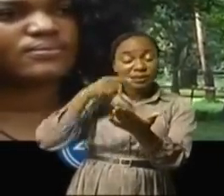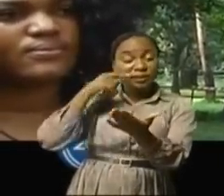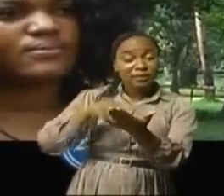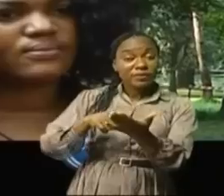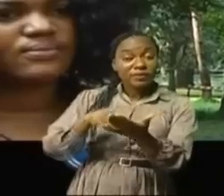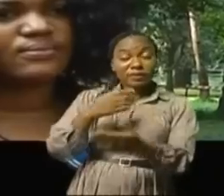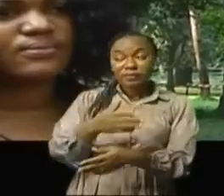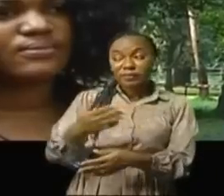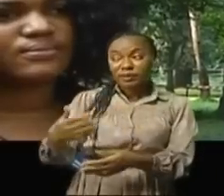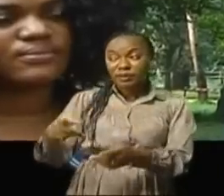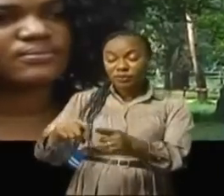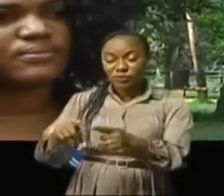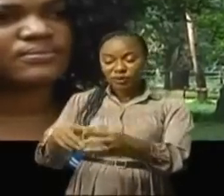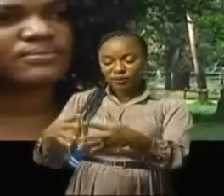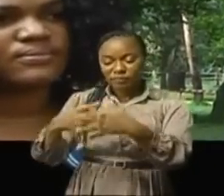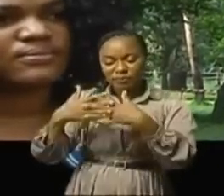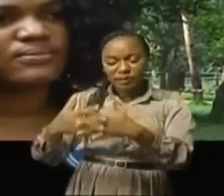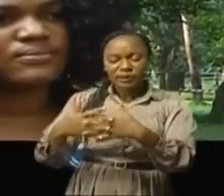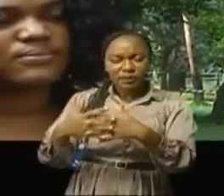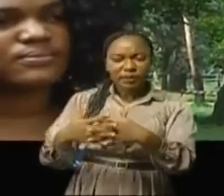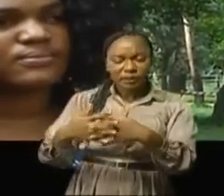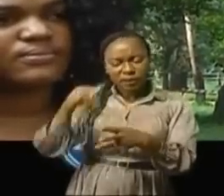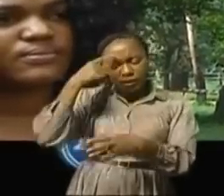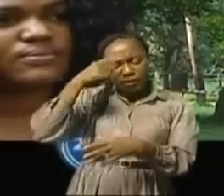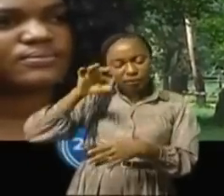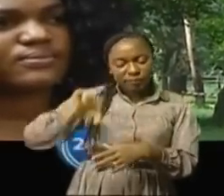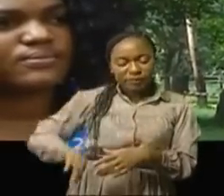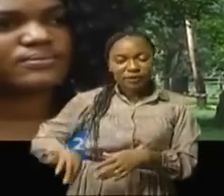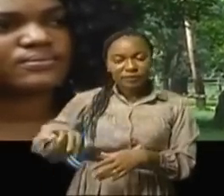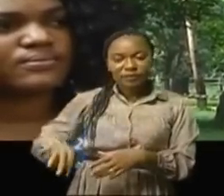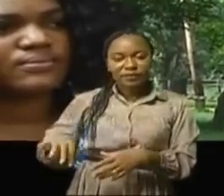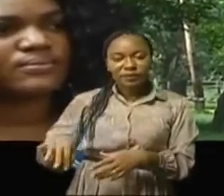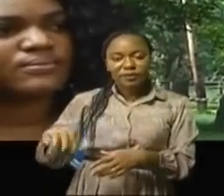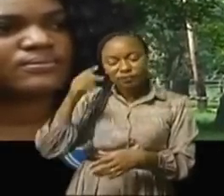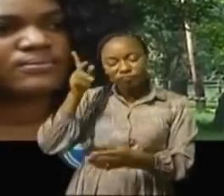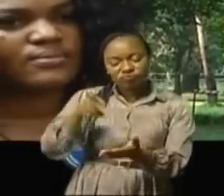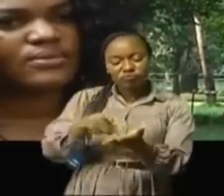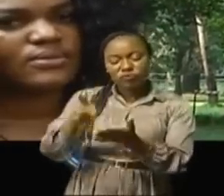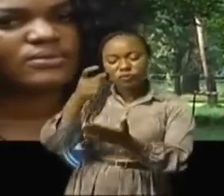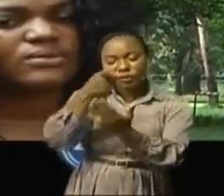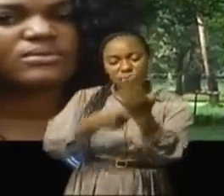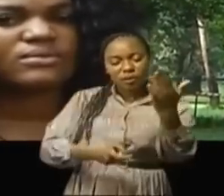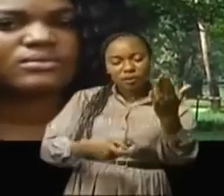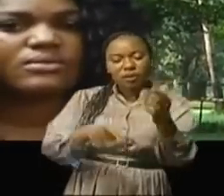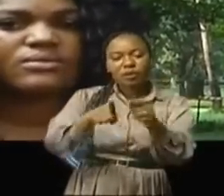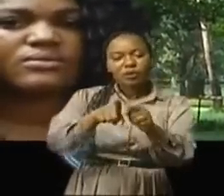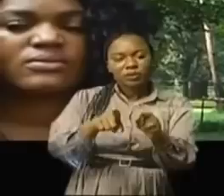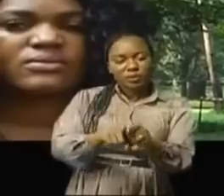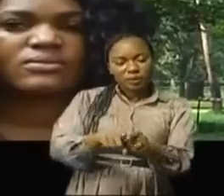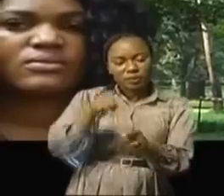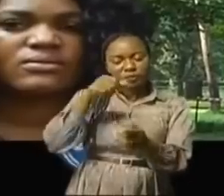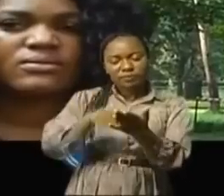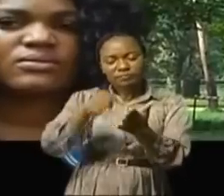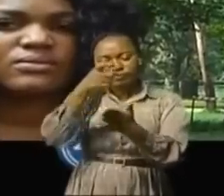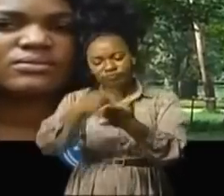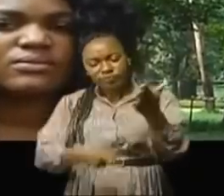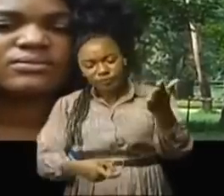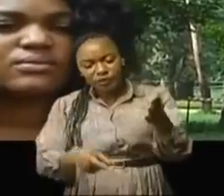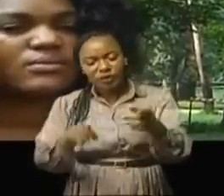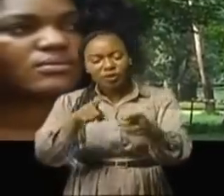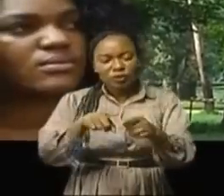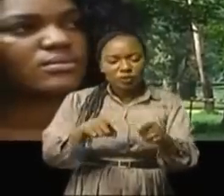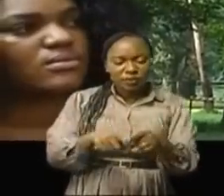ou encore équipement qui devront bénéficier des exonérations, des allègements fiscaux, des tarifs